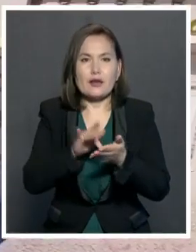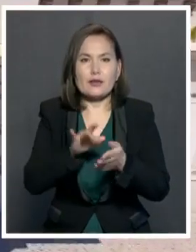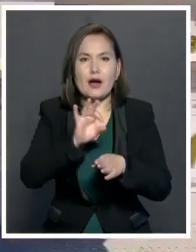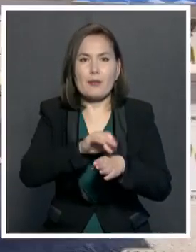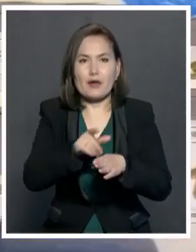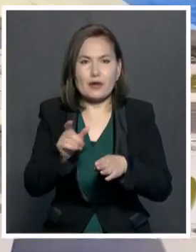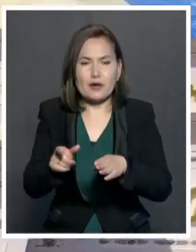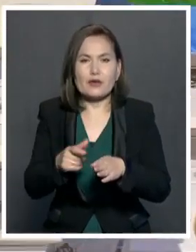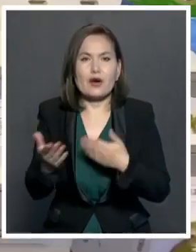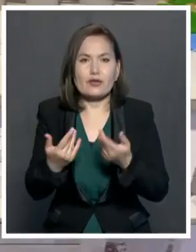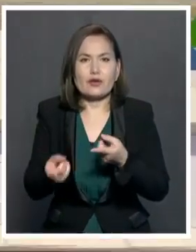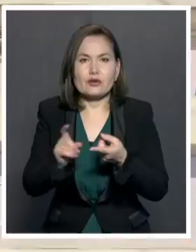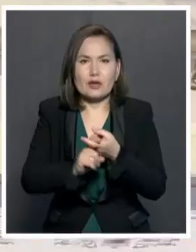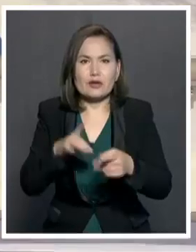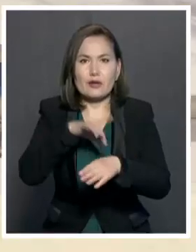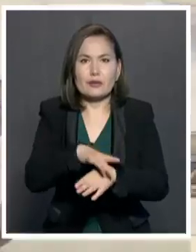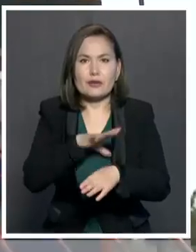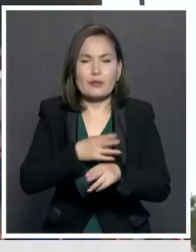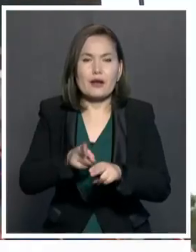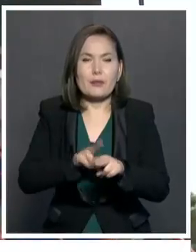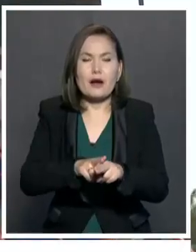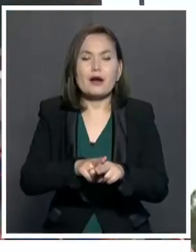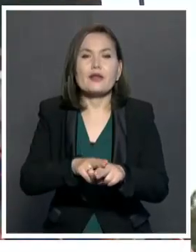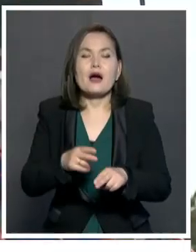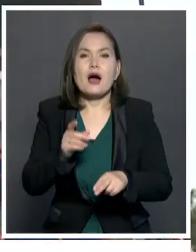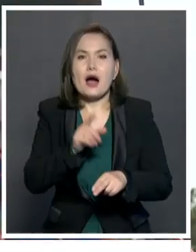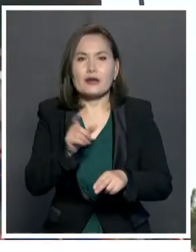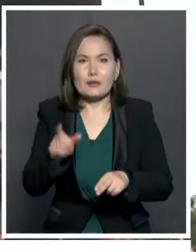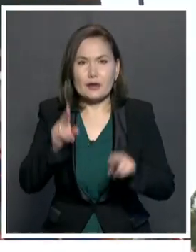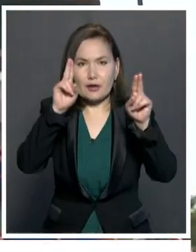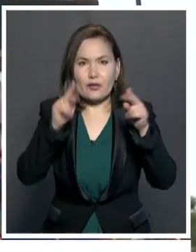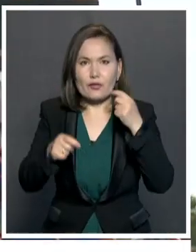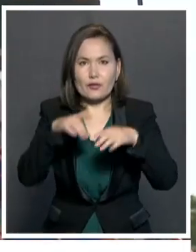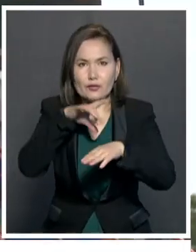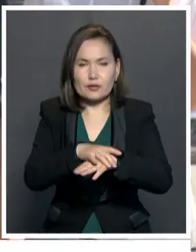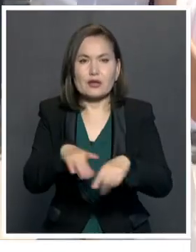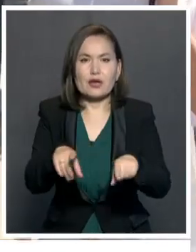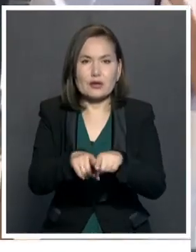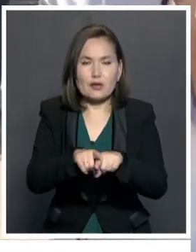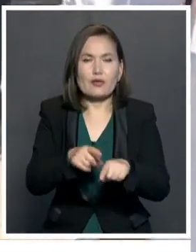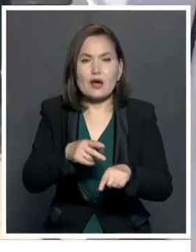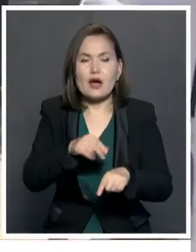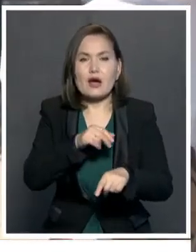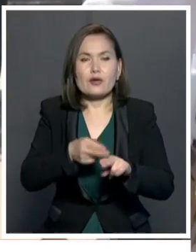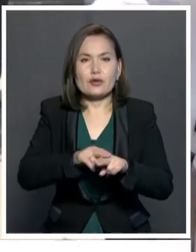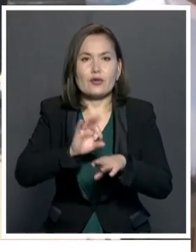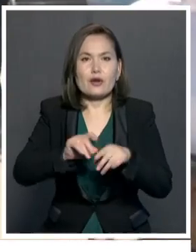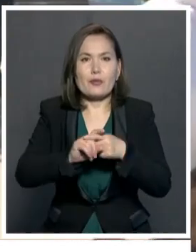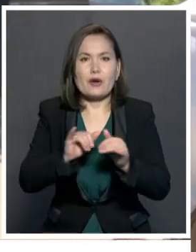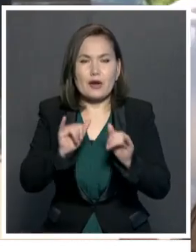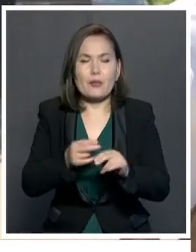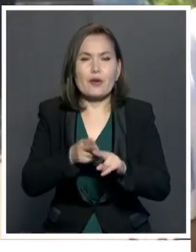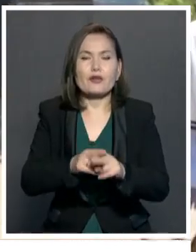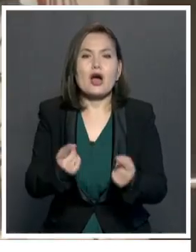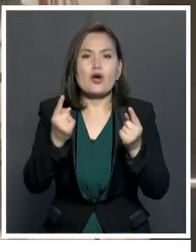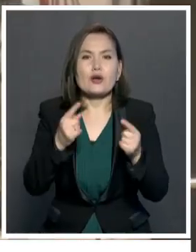ауырған адаммен қарым-қатынаста болғаны анықталды, ал қалғандары карантиндік сақтық шараларын сақтамағандар. Олар қауіпті вирусты ірі сауда орындары, дүкендер мен